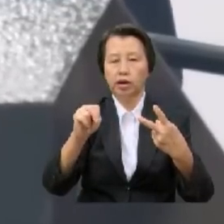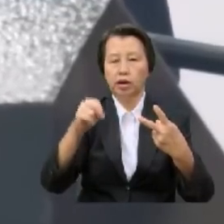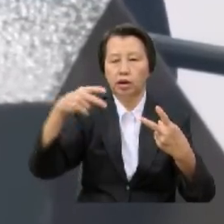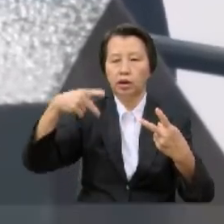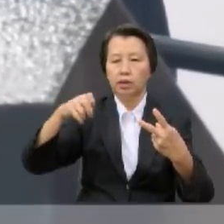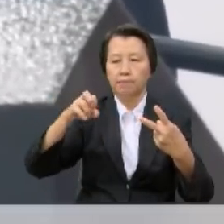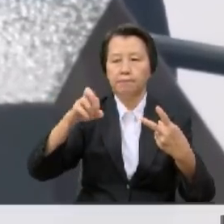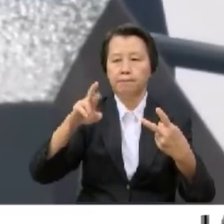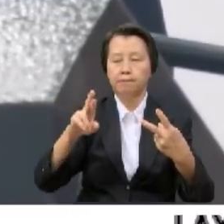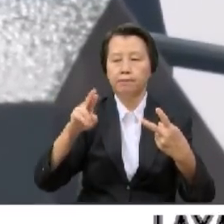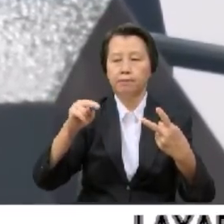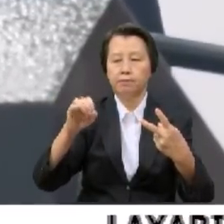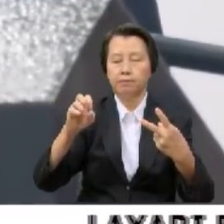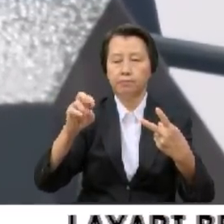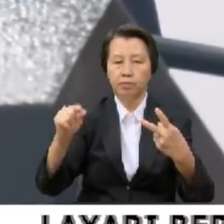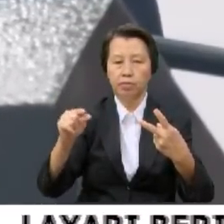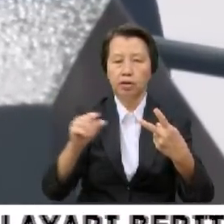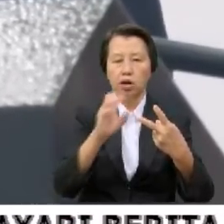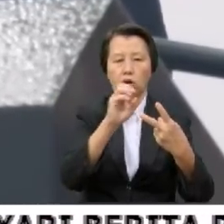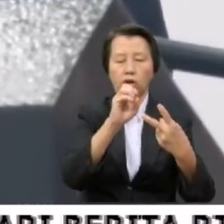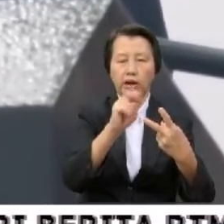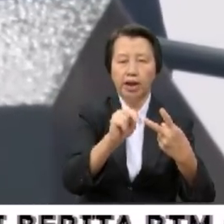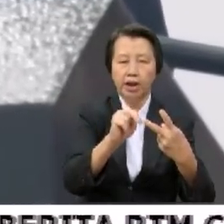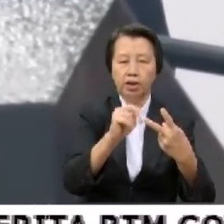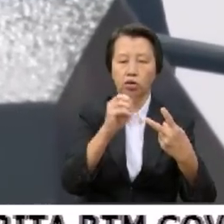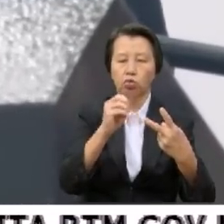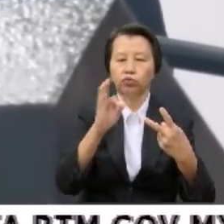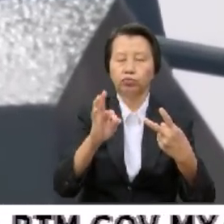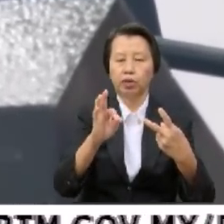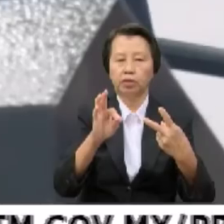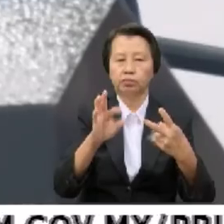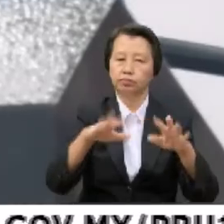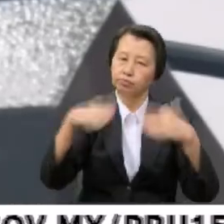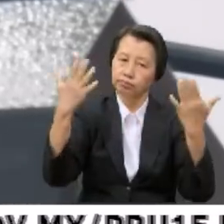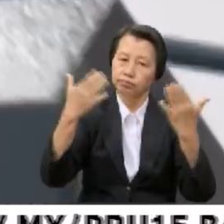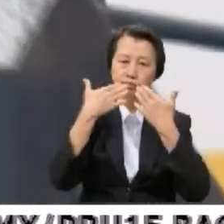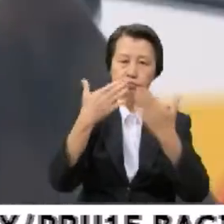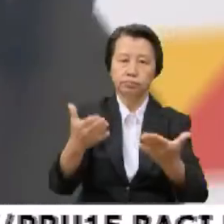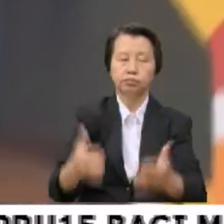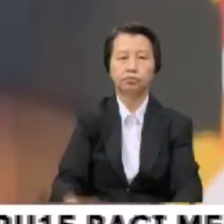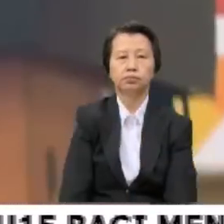raya negeri N09 Permatang. Sekian, terima kasih.